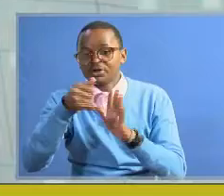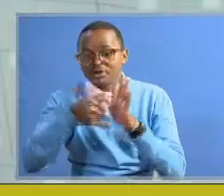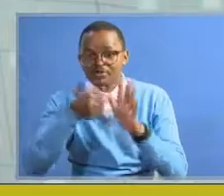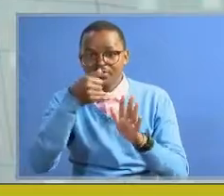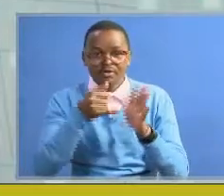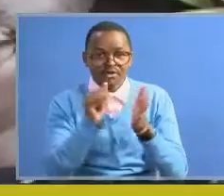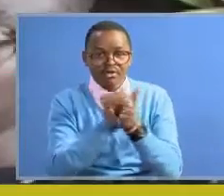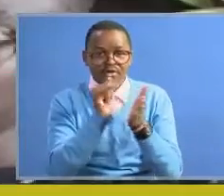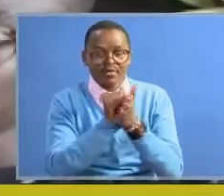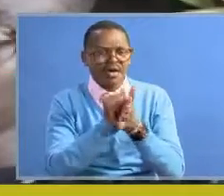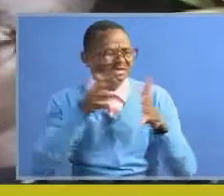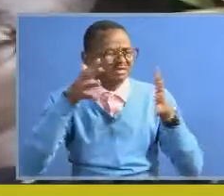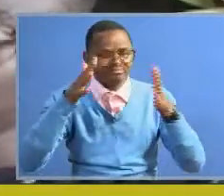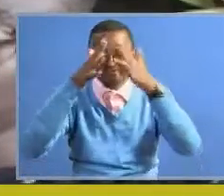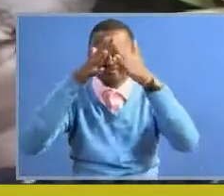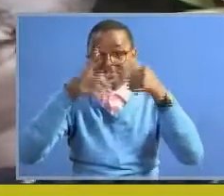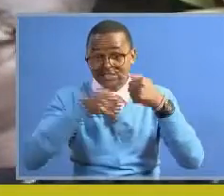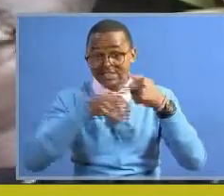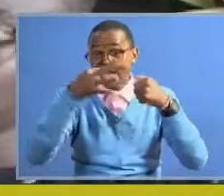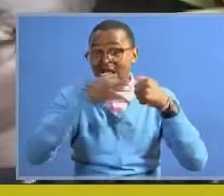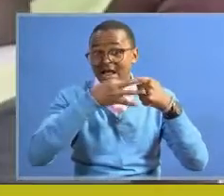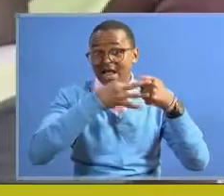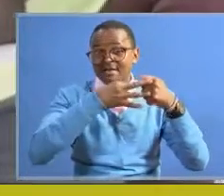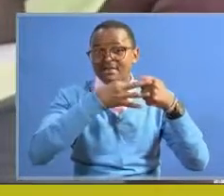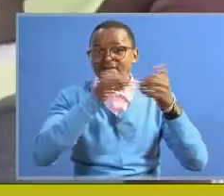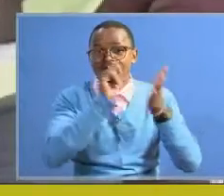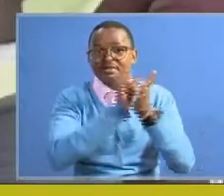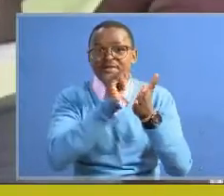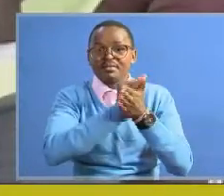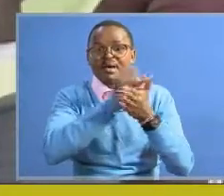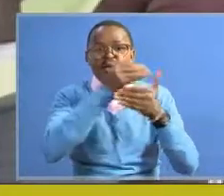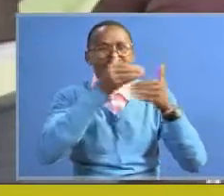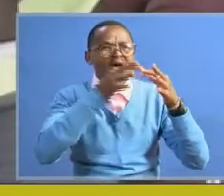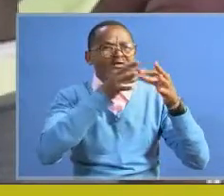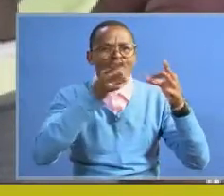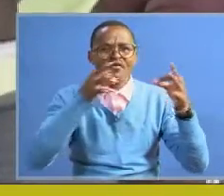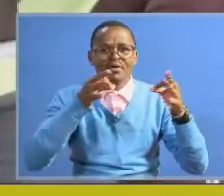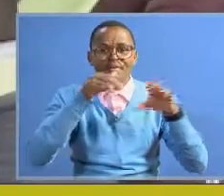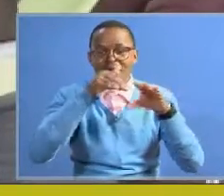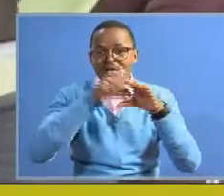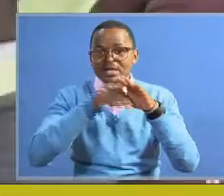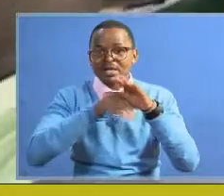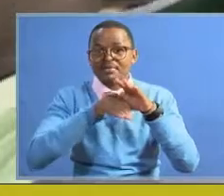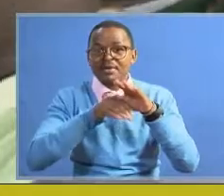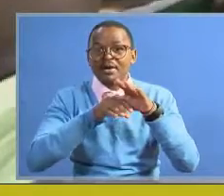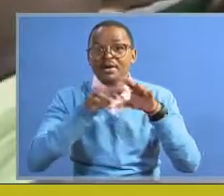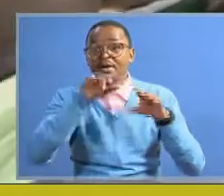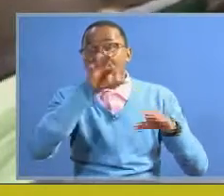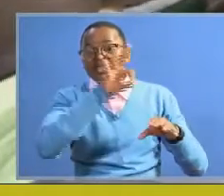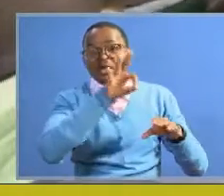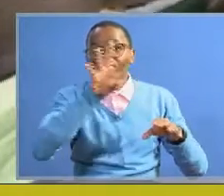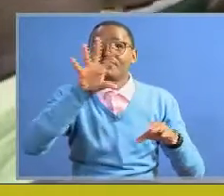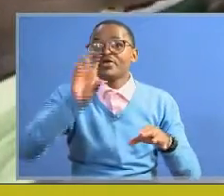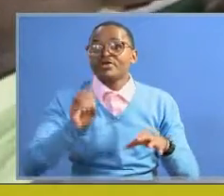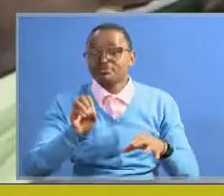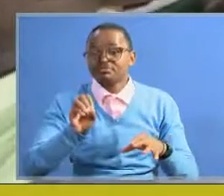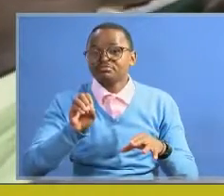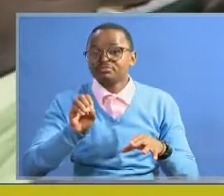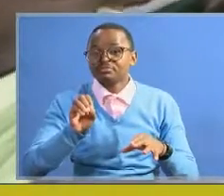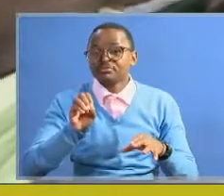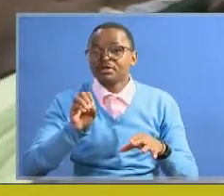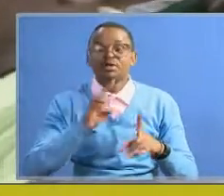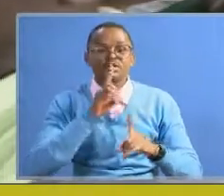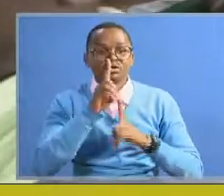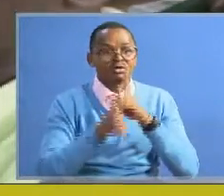unajumuisha jumba la kifahari lenye ghorofa 61 ambalo litakuwa jengo refu la kwanza nchini lenye urefu wa mita 350. Akizungumza